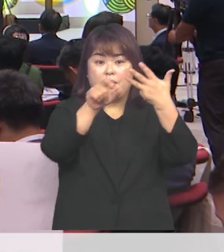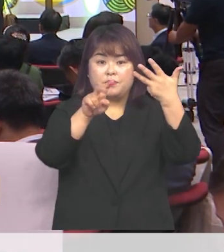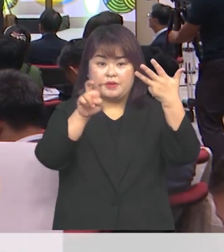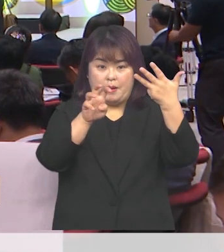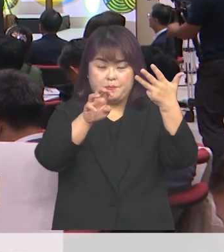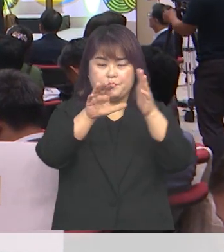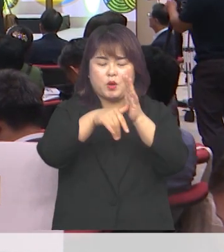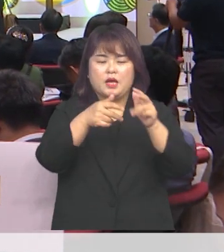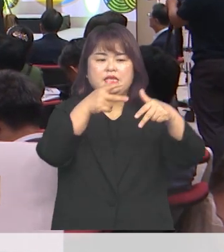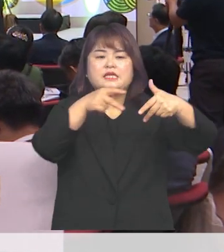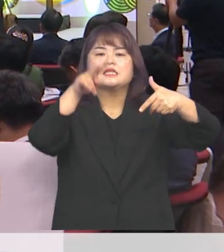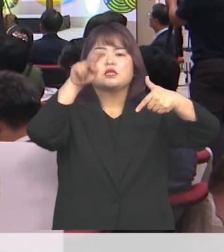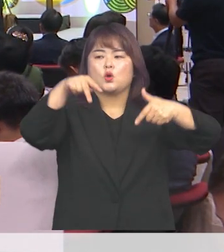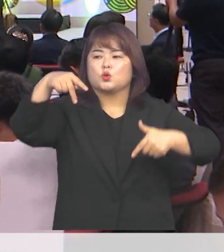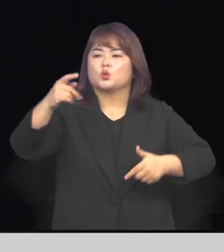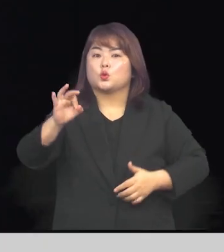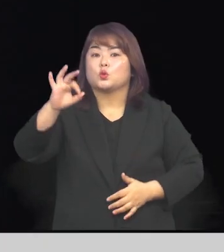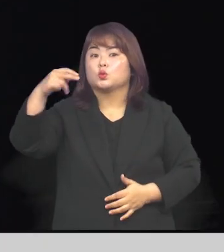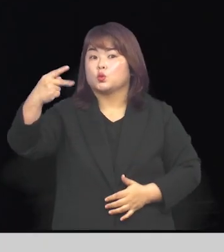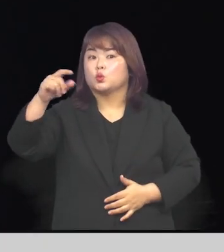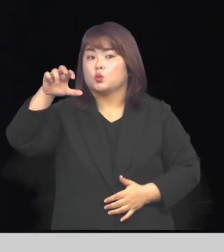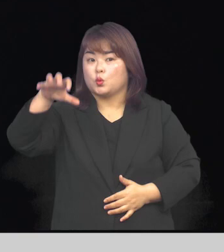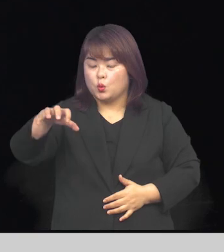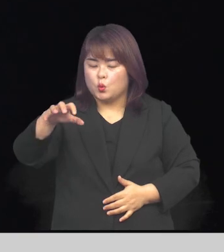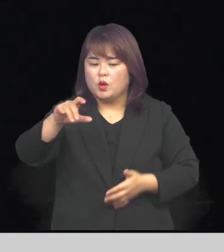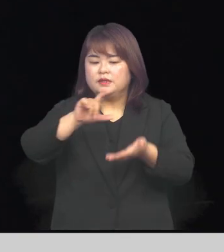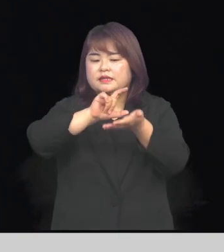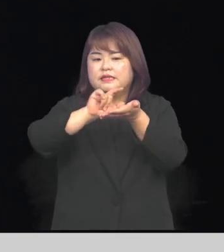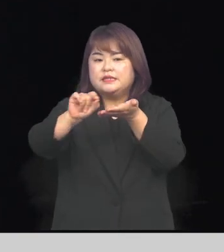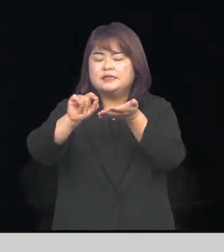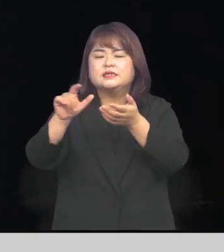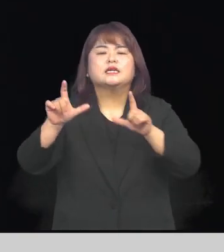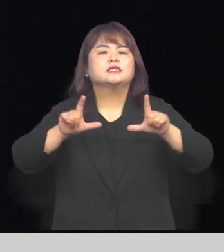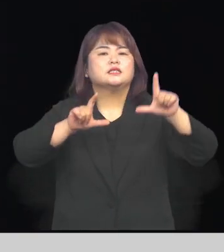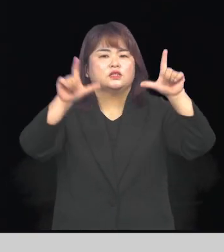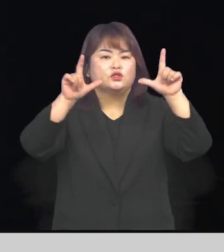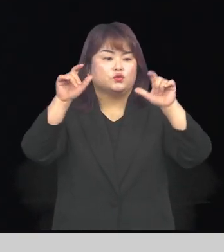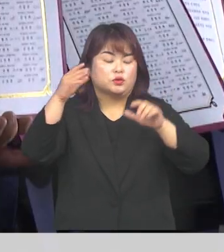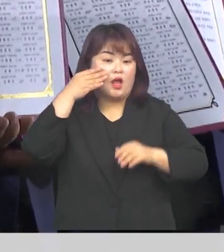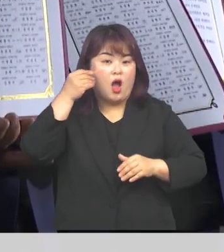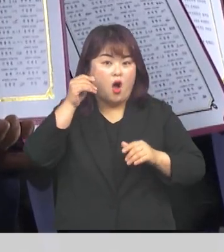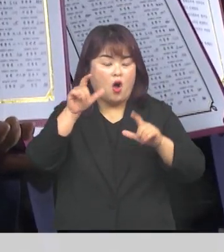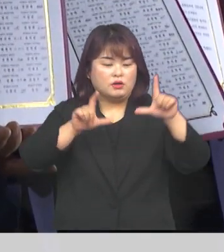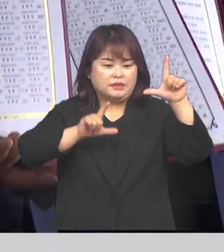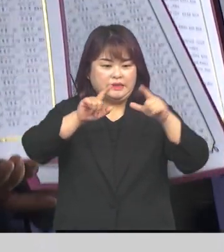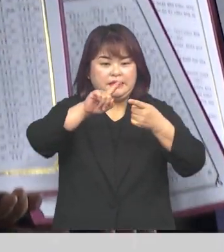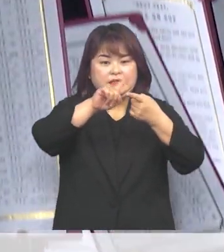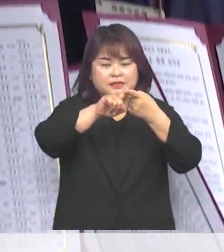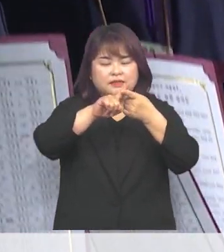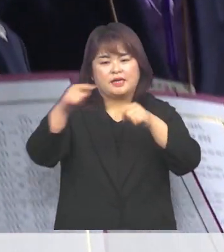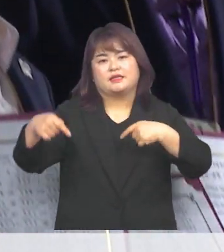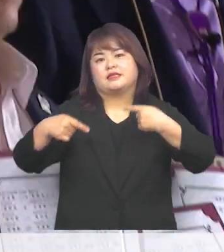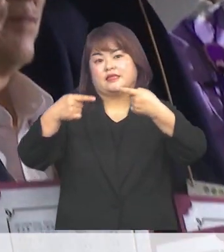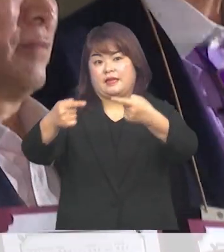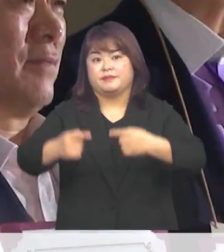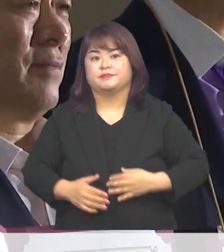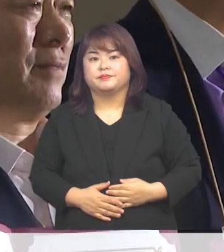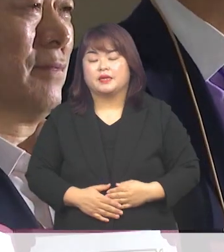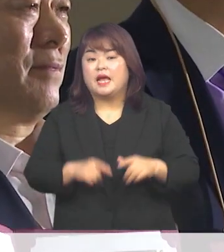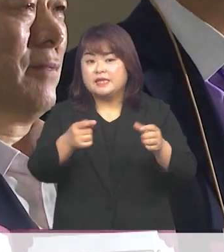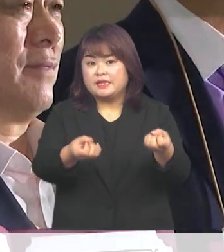30일 인천 송도 컨벤시아에서 대한민국 지방정부 기후적응 선언식에 이상일 용인특례시장이